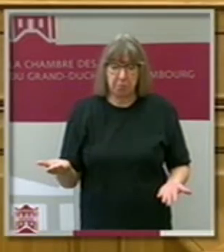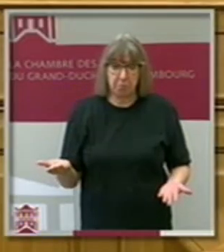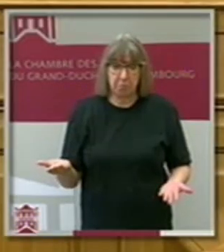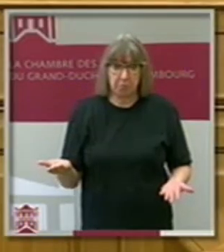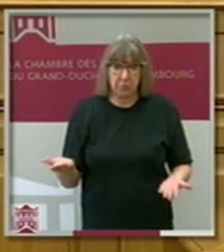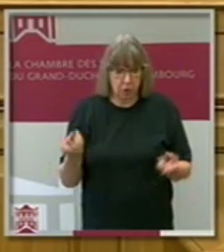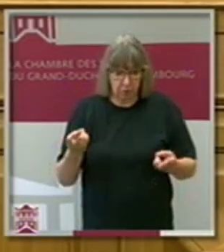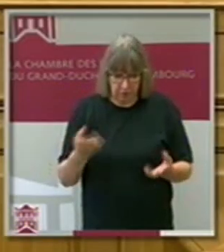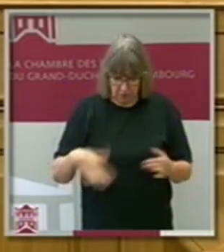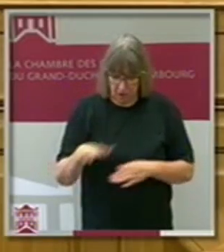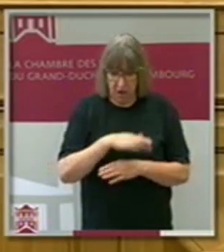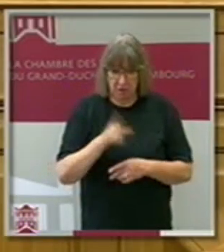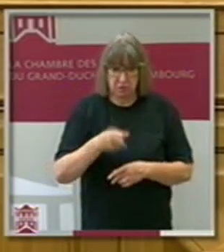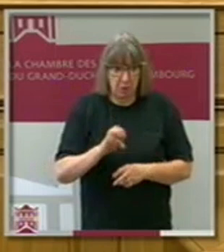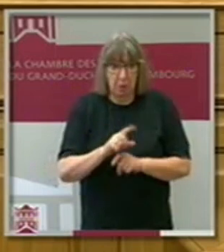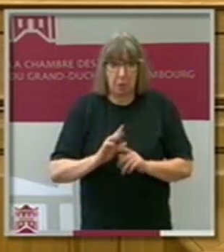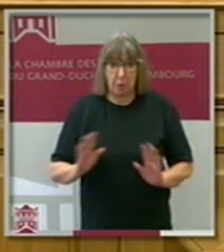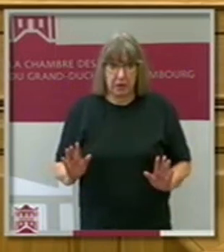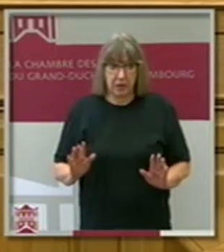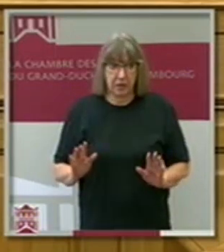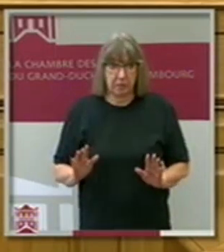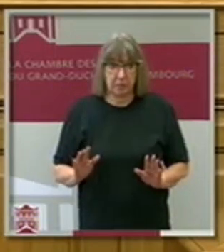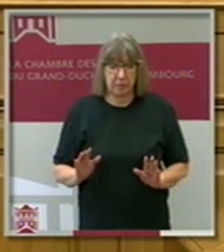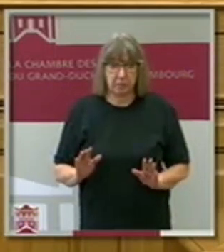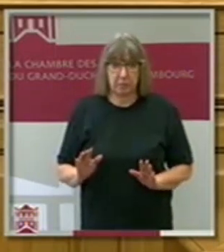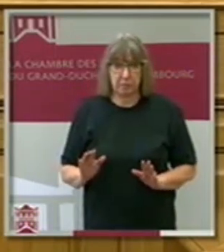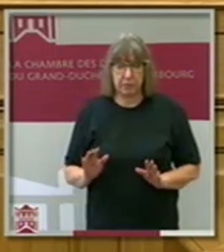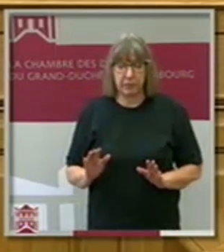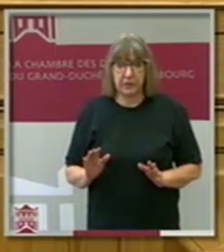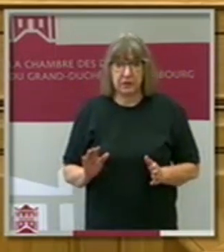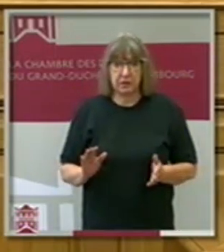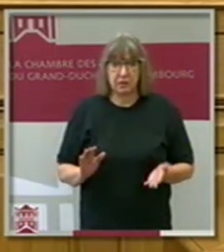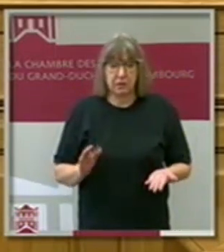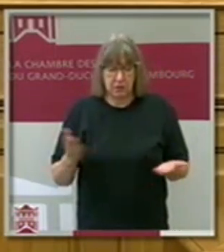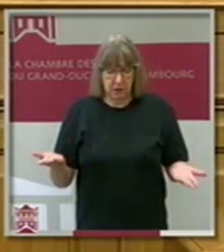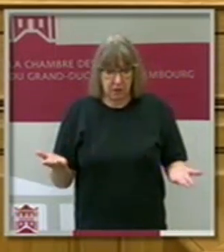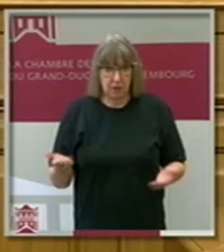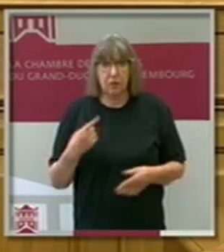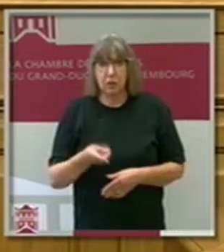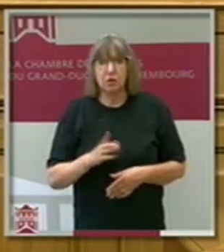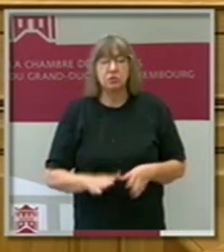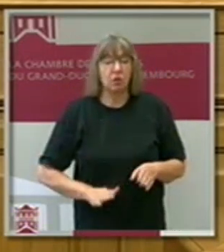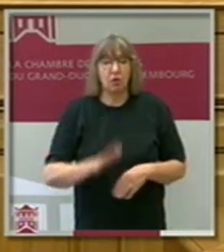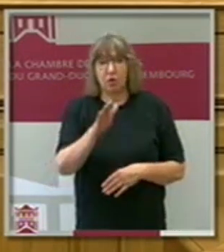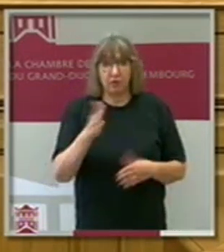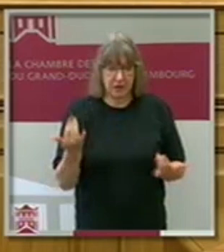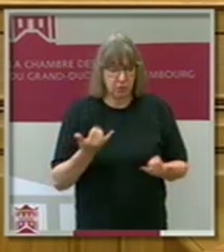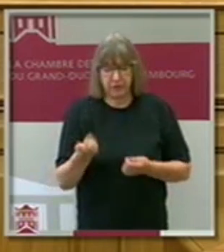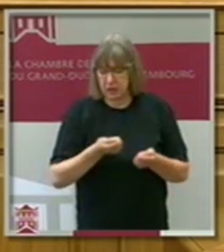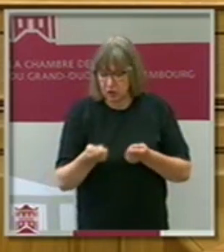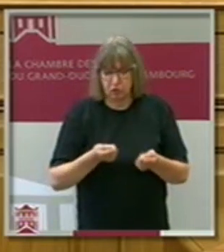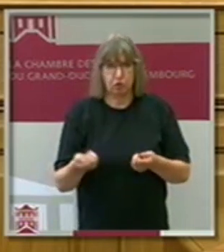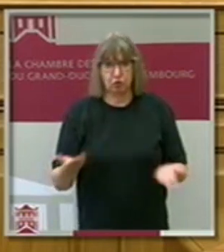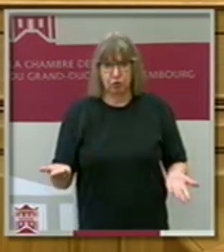man machen, für uns der Wurstumsfall rauskommen? Da muss man Etappen vorgehen. Das ist das, der Leute vorrichtet